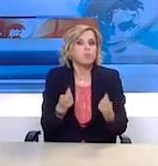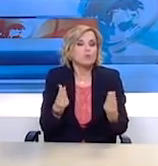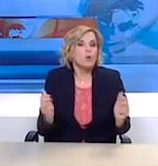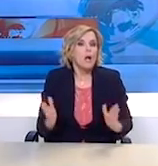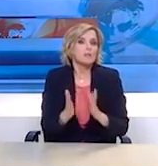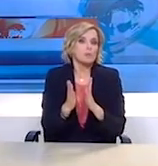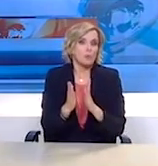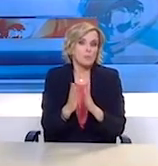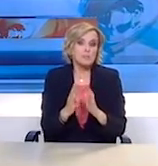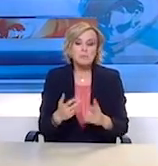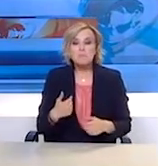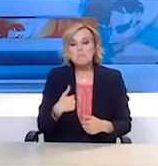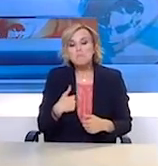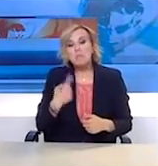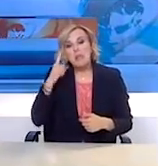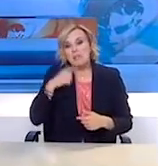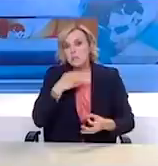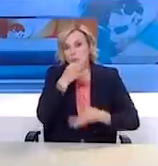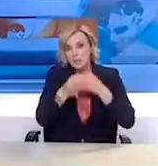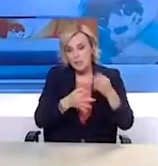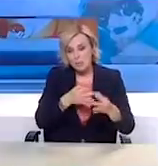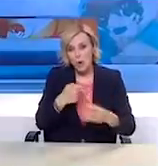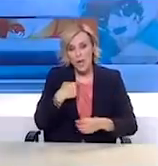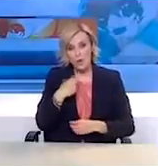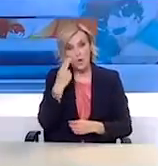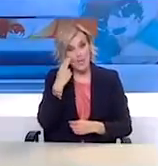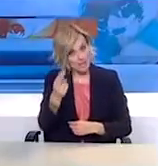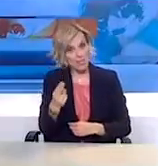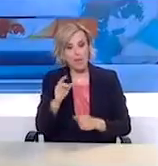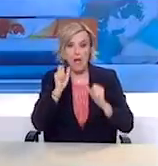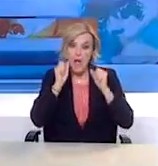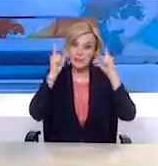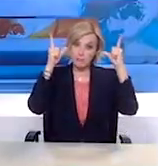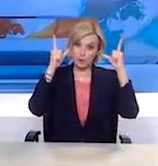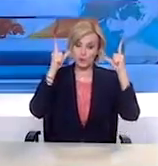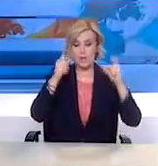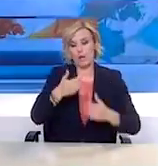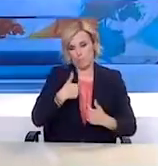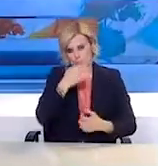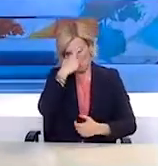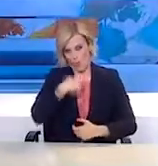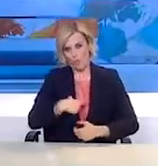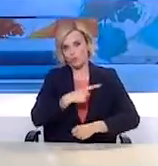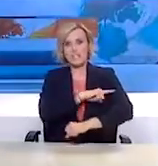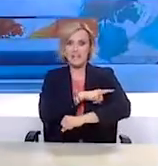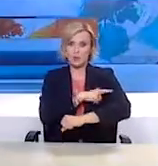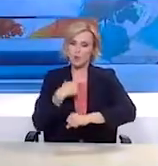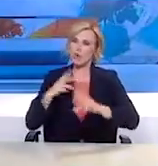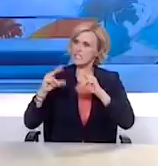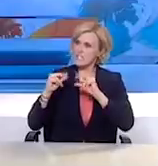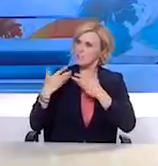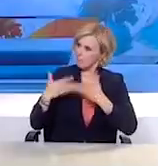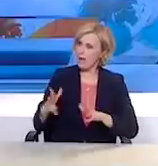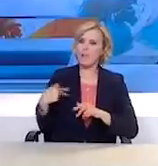Δεν ξέρω αν ο Υπουργός θέλει να πει κάτι. Εγώ να σας πω αυτό που έχω δει και μου κάνει εντύπωση επιστημονικά και το έχω συζητήσει και με συναδέλφους. Κάποια